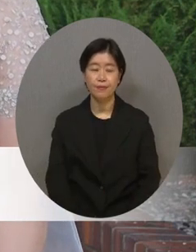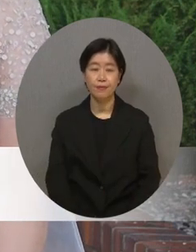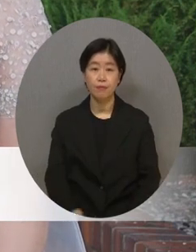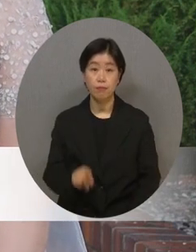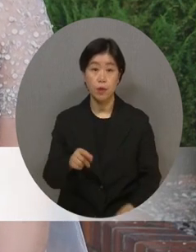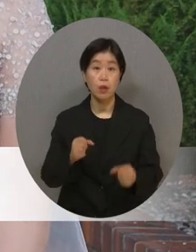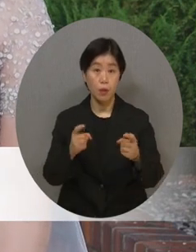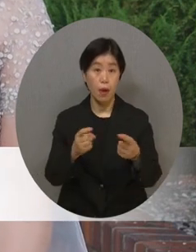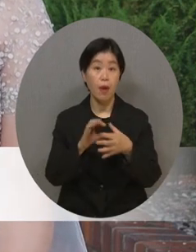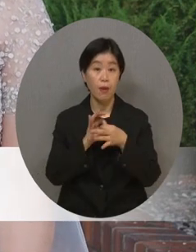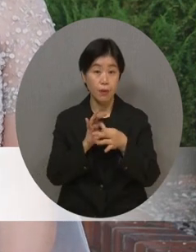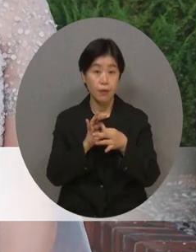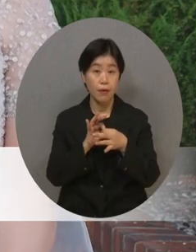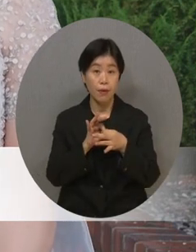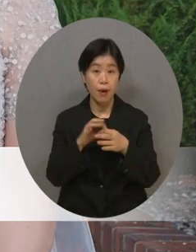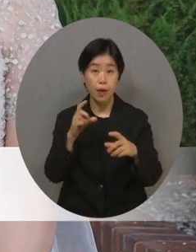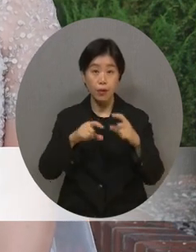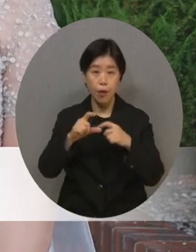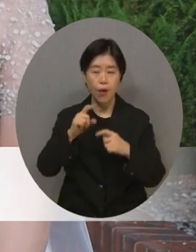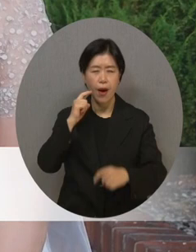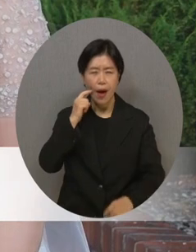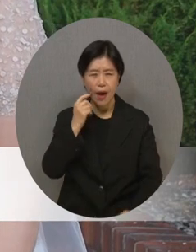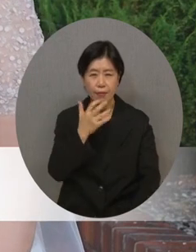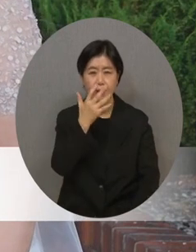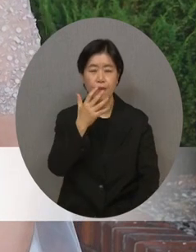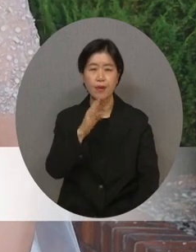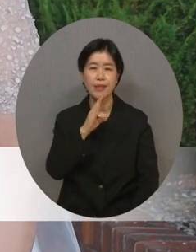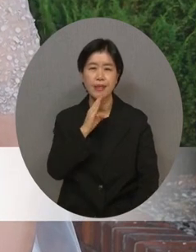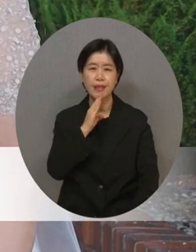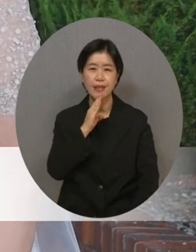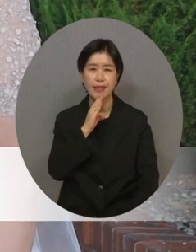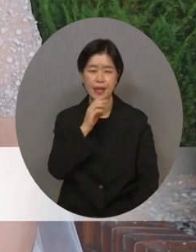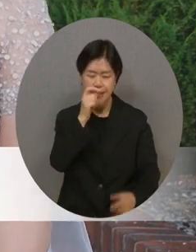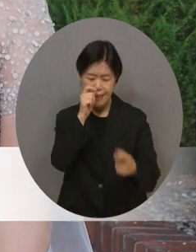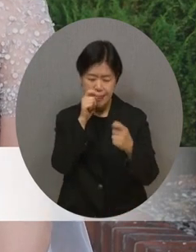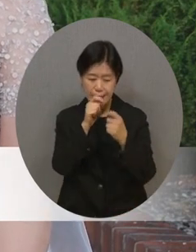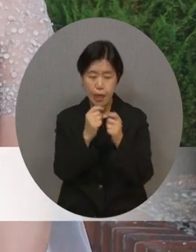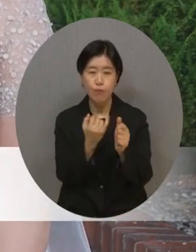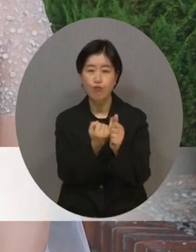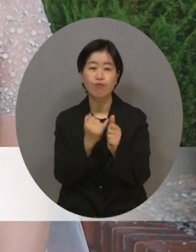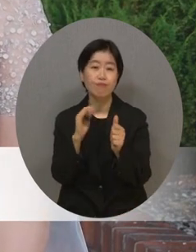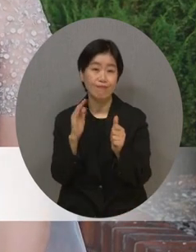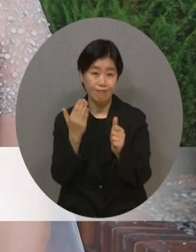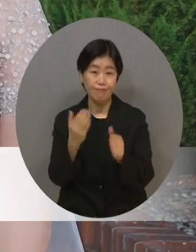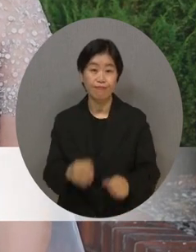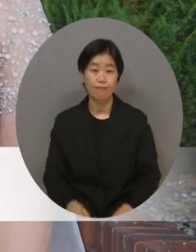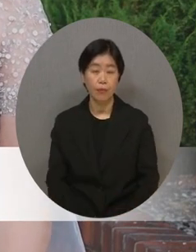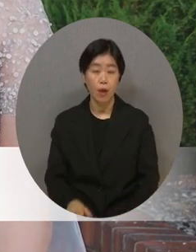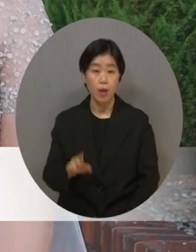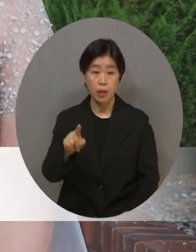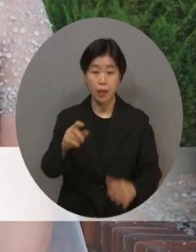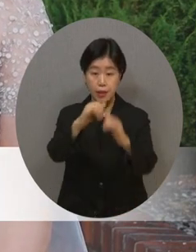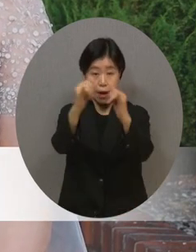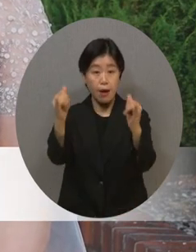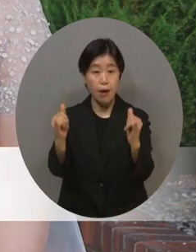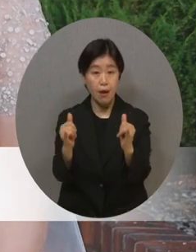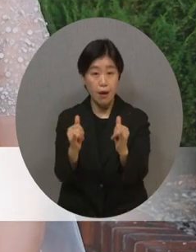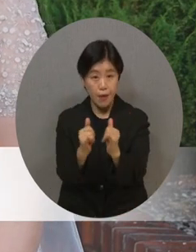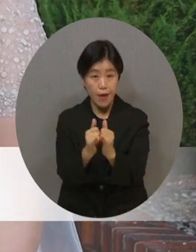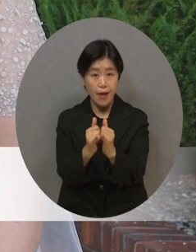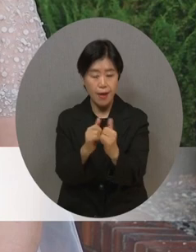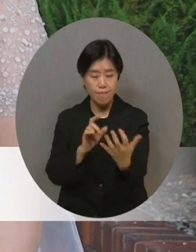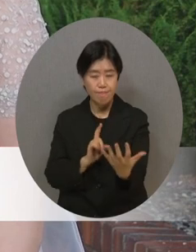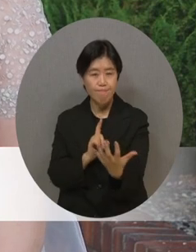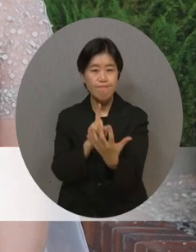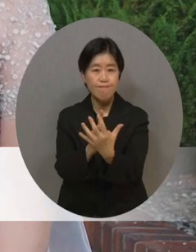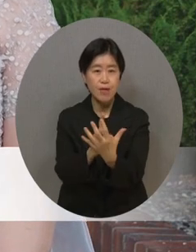이런 기회를 통해서 더욱더 아름답고 진실한 부부가 되어서 이 세상에 조금이나마 빛과